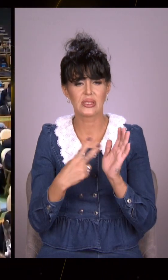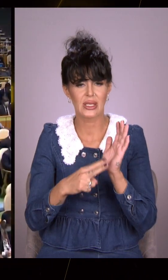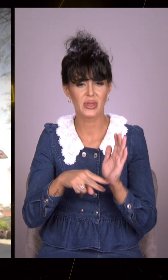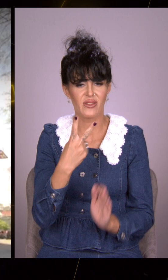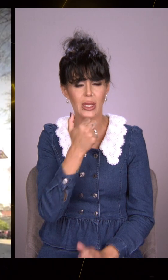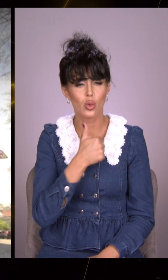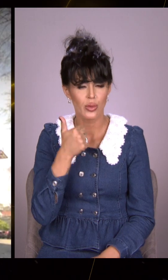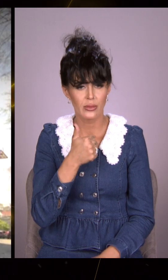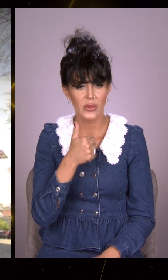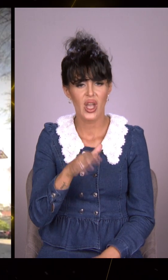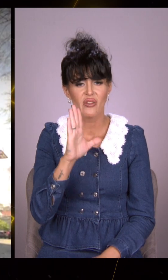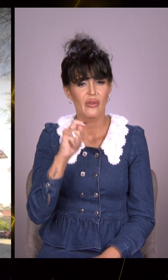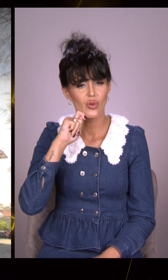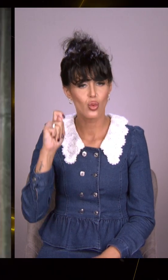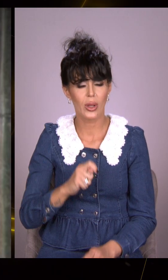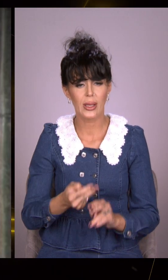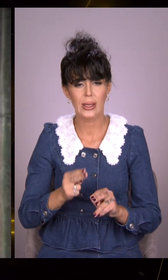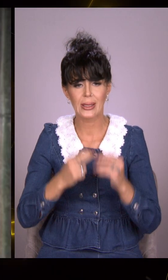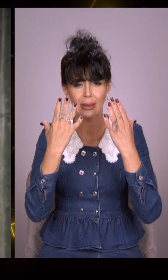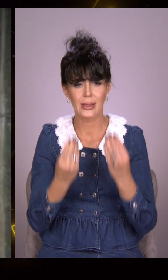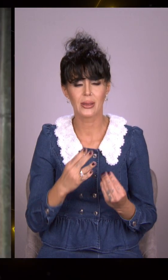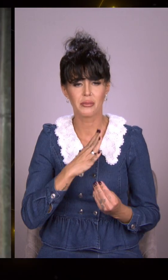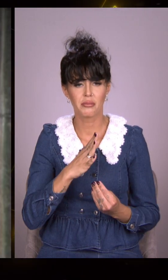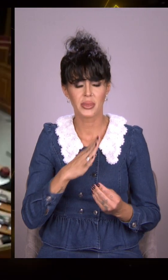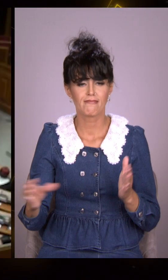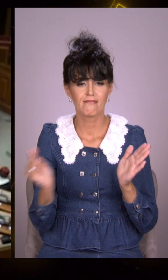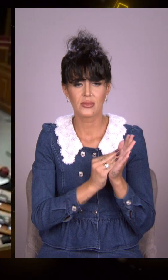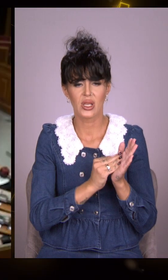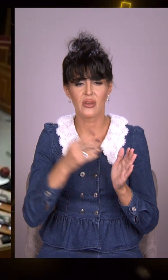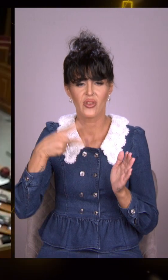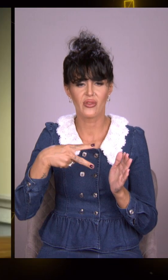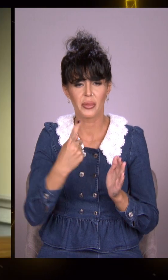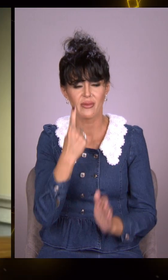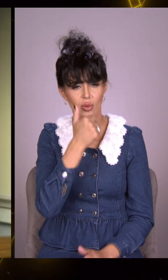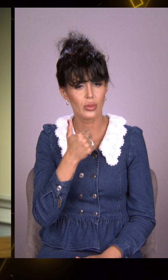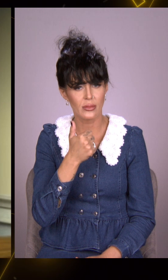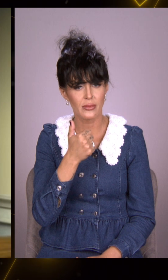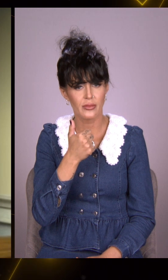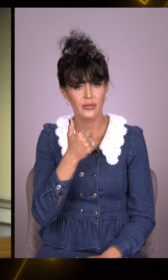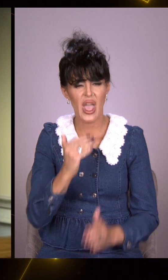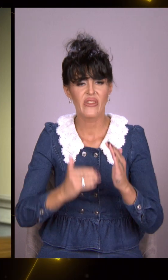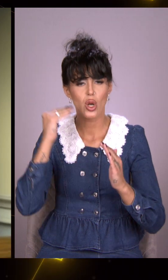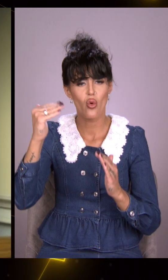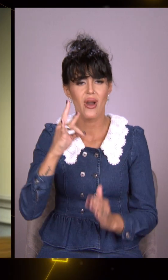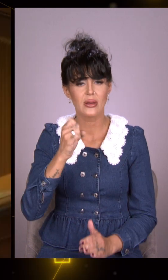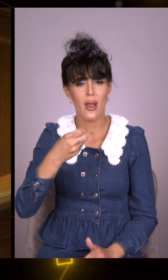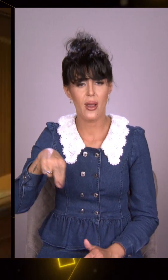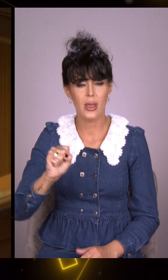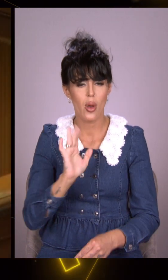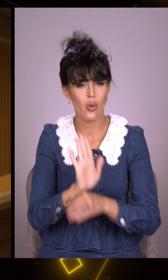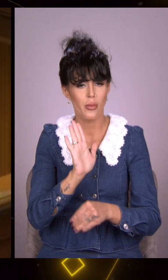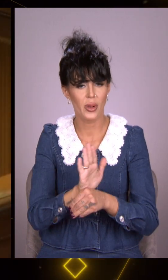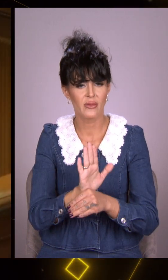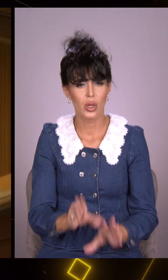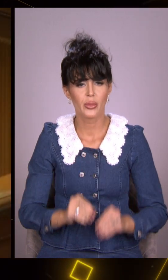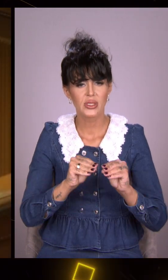1982 році. В Україні цей день був започаткований в 2021-му. Верховна Рада України постановляє